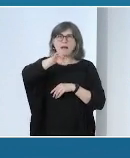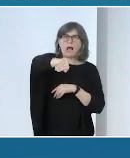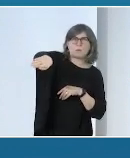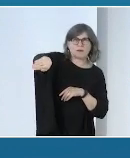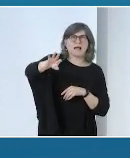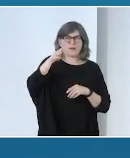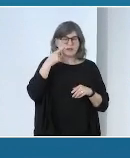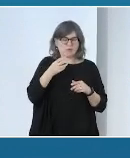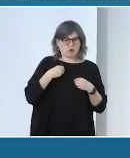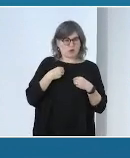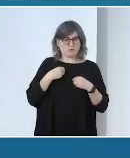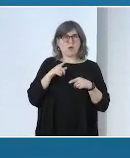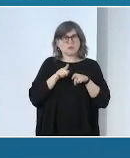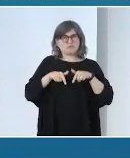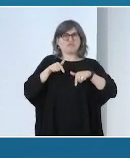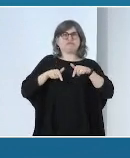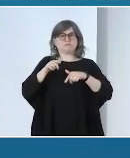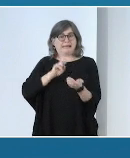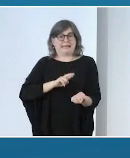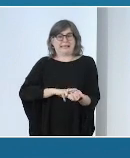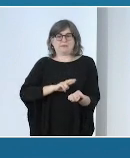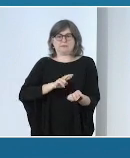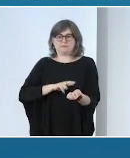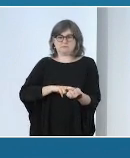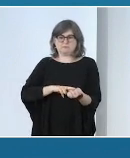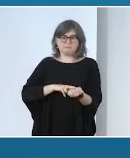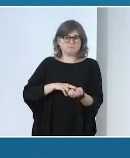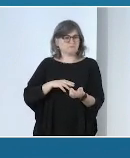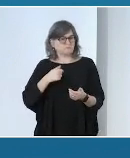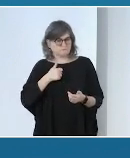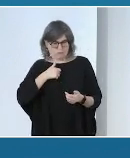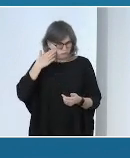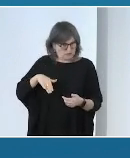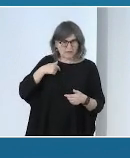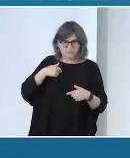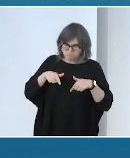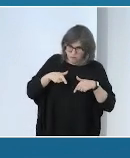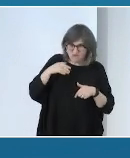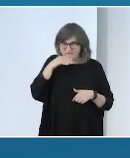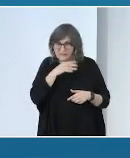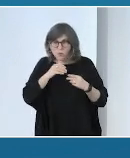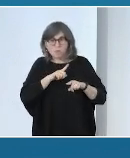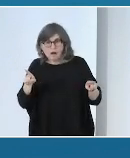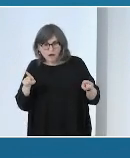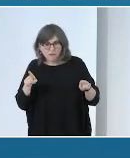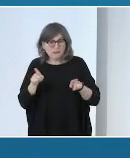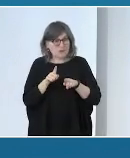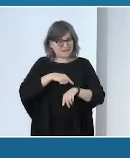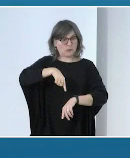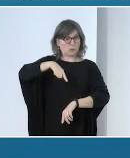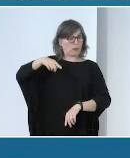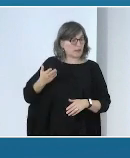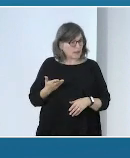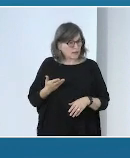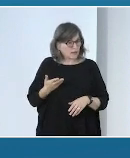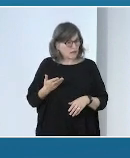Notre vitesse de locomotion, on sait si on marche vite ou si on marche lentement, et le temps qui s'écoule, on le juge à